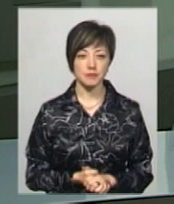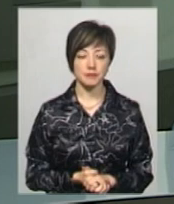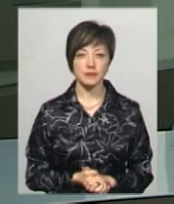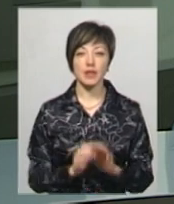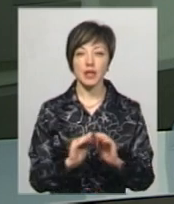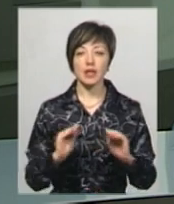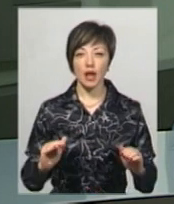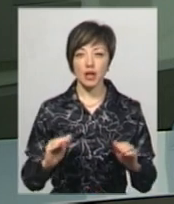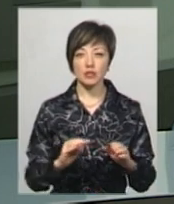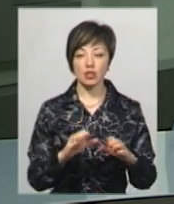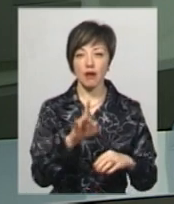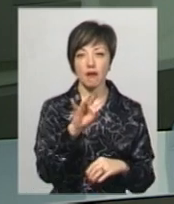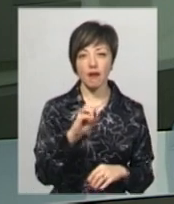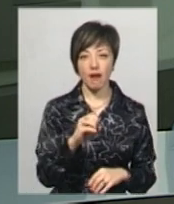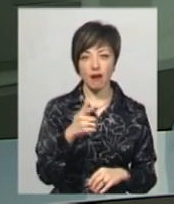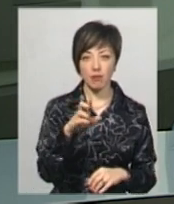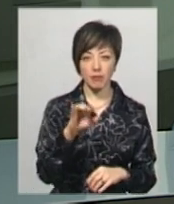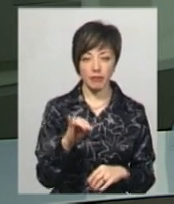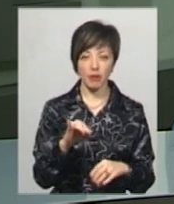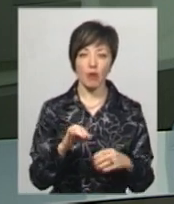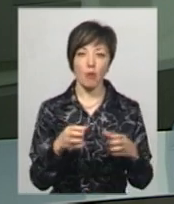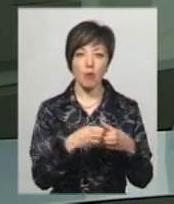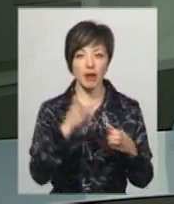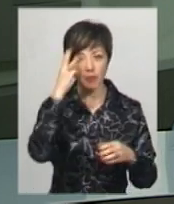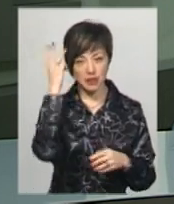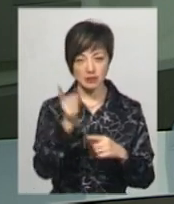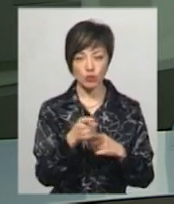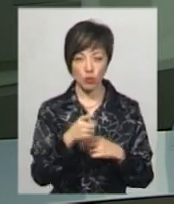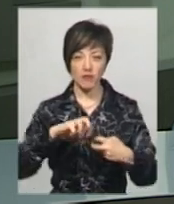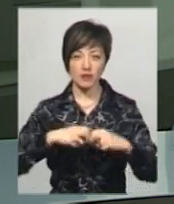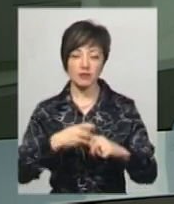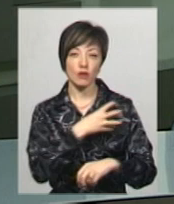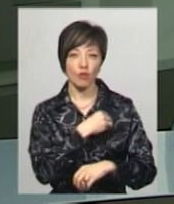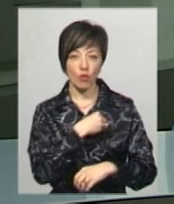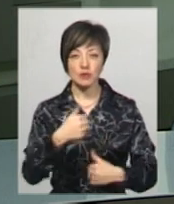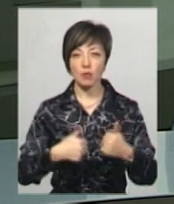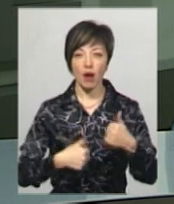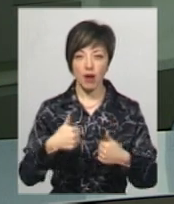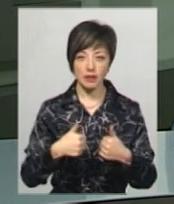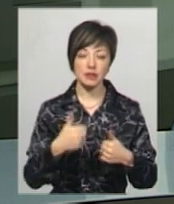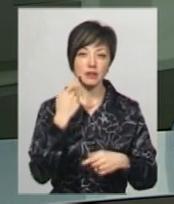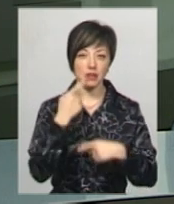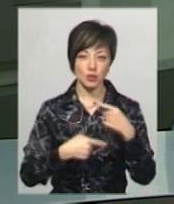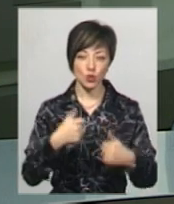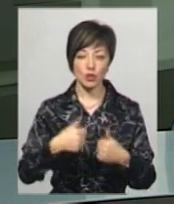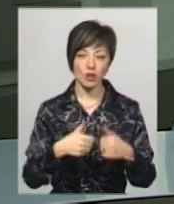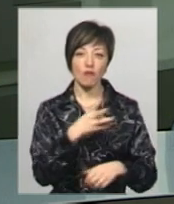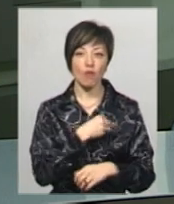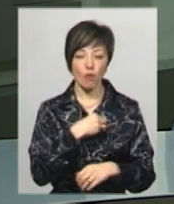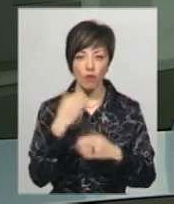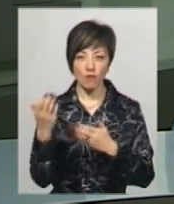змаганнях. Дитячі регбійні команди Хмельницького, Тернополя, Кременця, Івано-Франківська та Львова змагалися на традиційному турнірі у